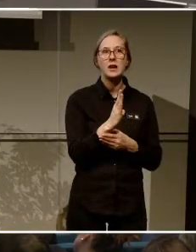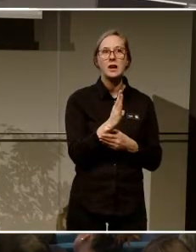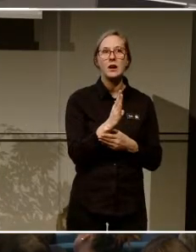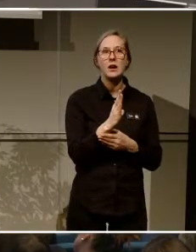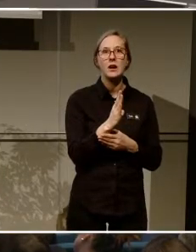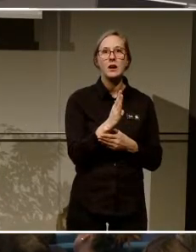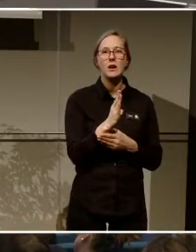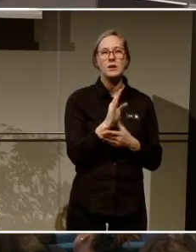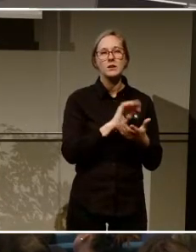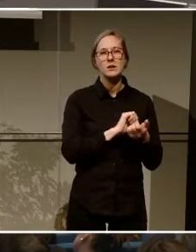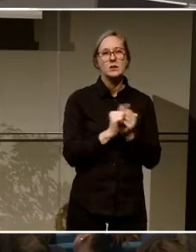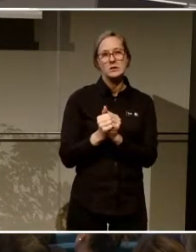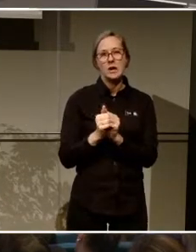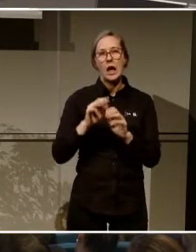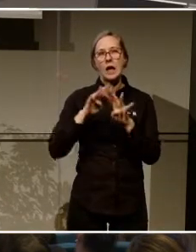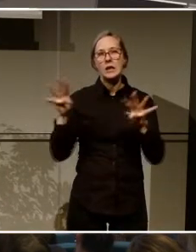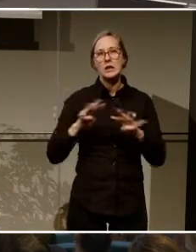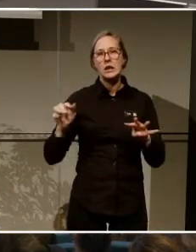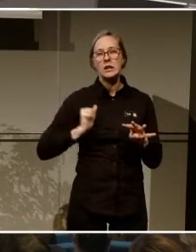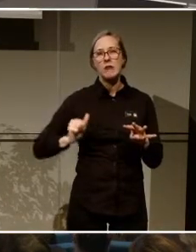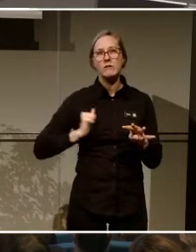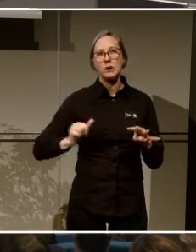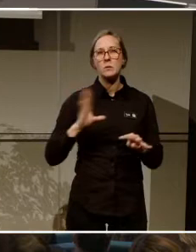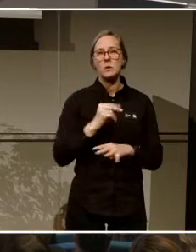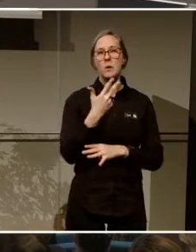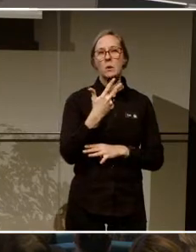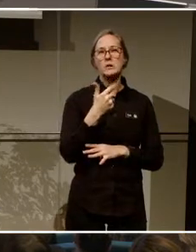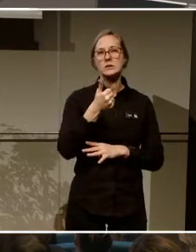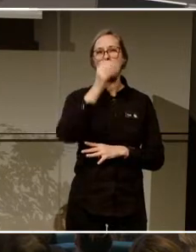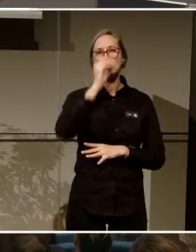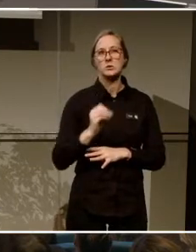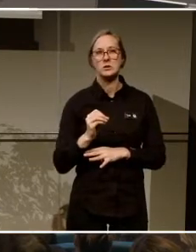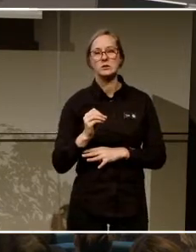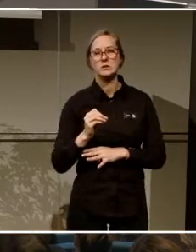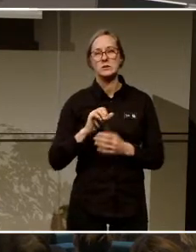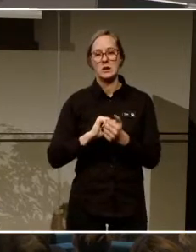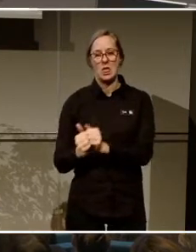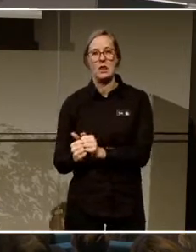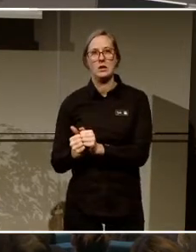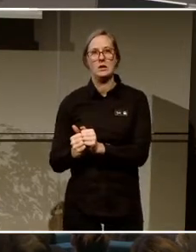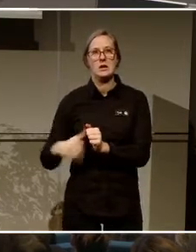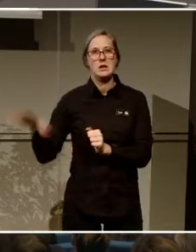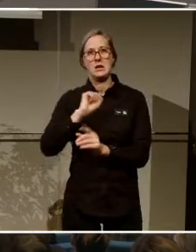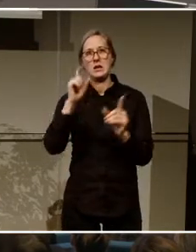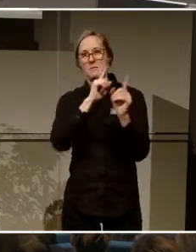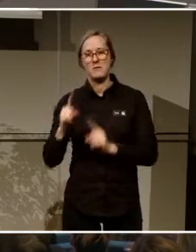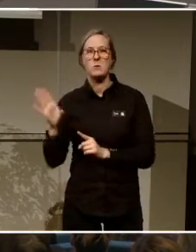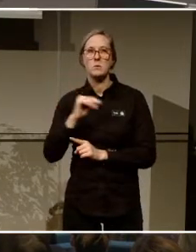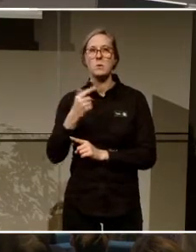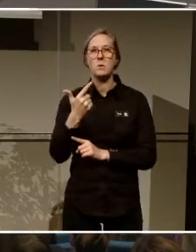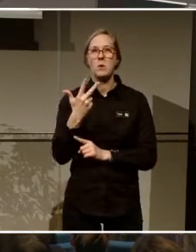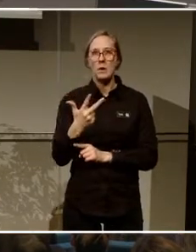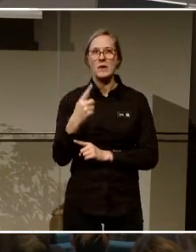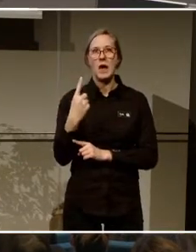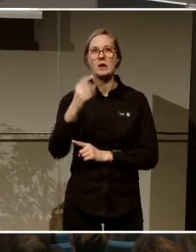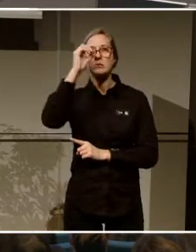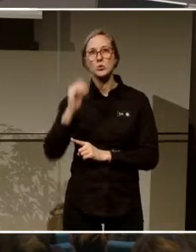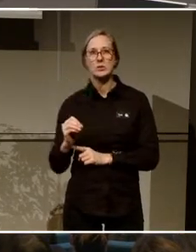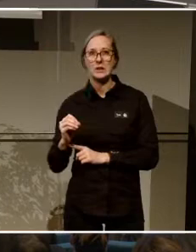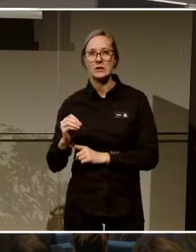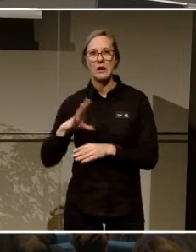vi räknar om det till internetanvändare så är det 86%. Om vi räknar om det till hela befolkningen så är det 81% av Sveriges